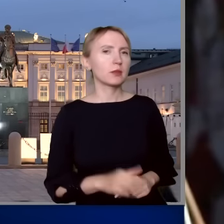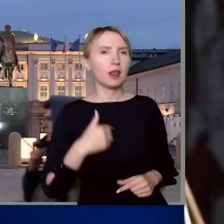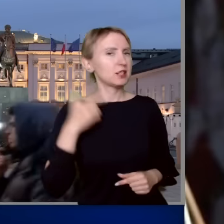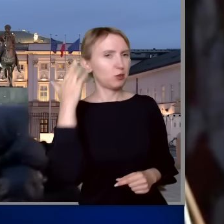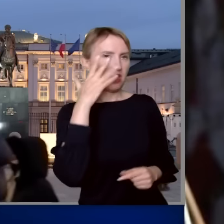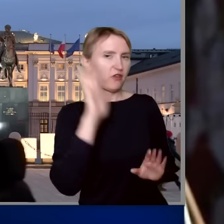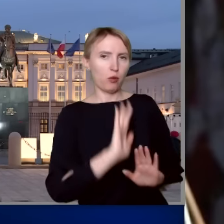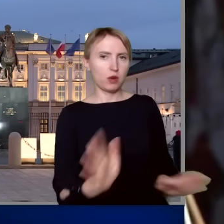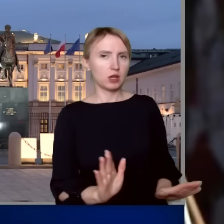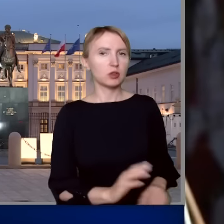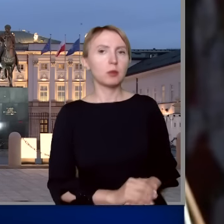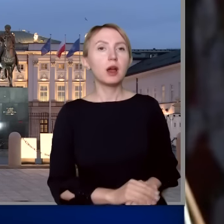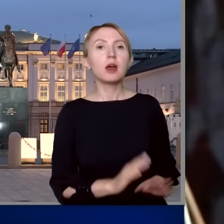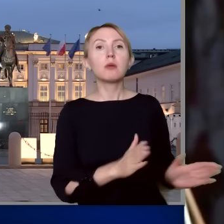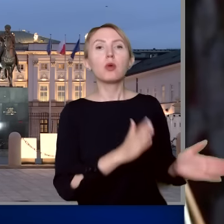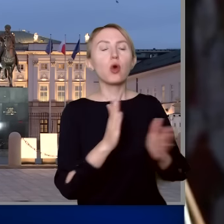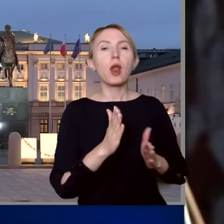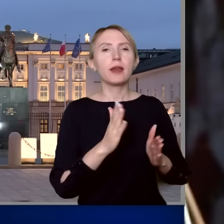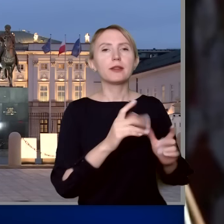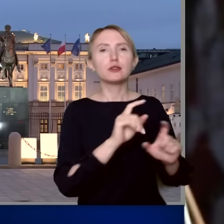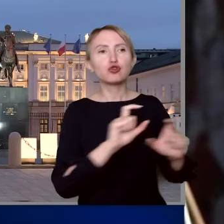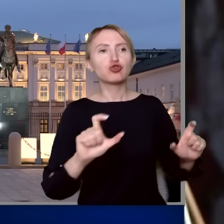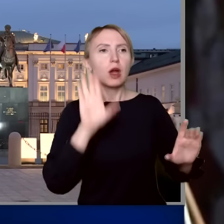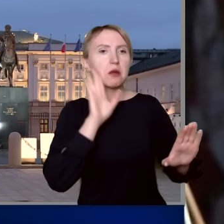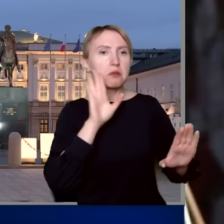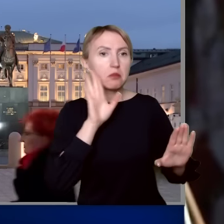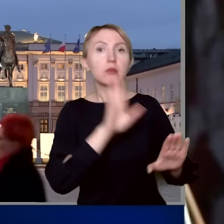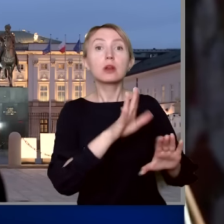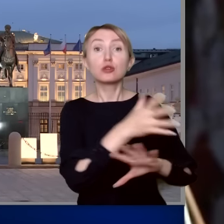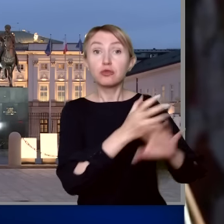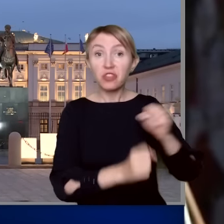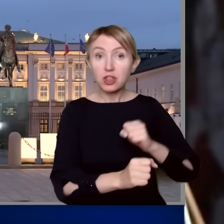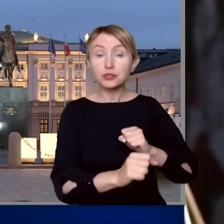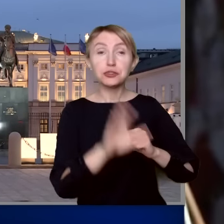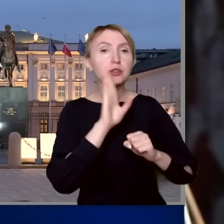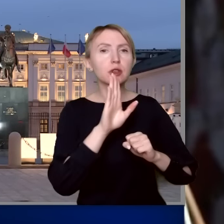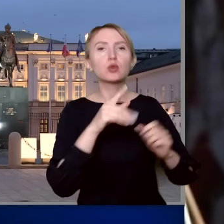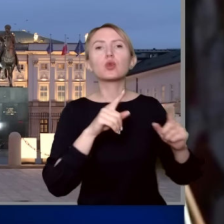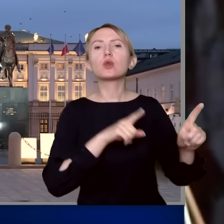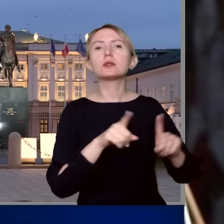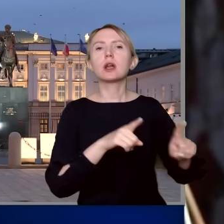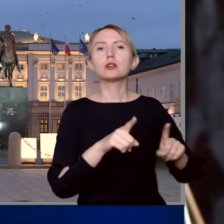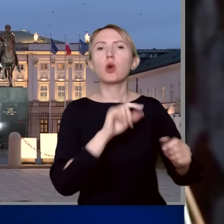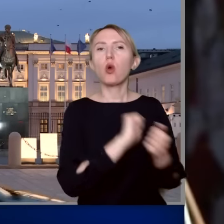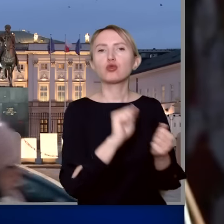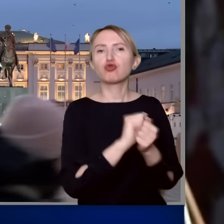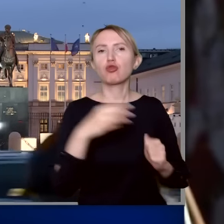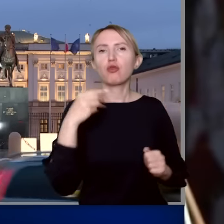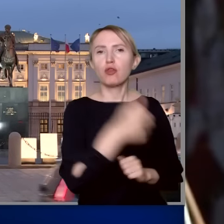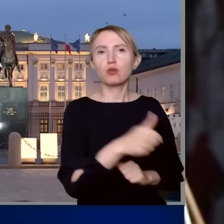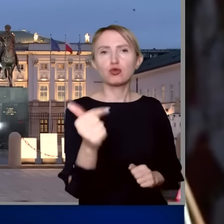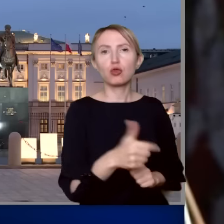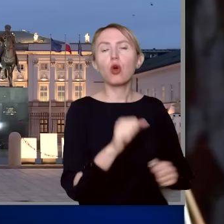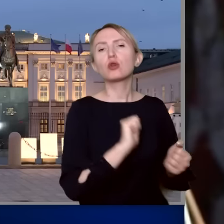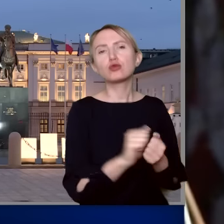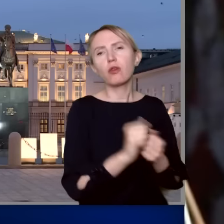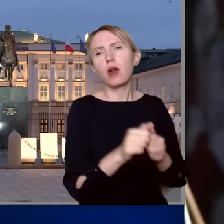ponieważ każda kolejna godzina bezprawnego przetrzymywania będzie się wiązała z odszkodowaniem i tak to odszkodowanie już w tej